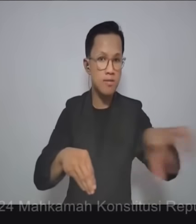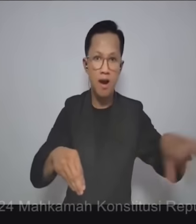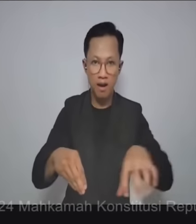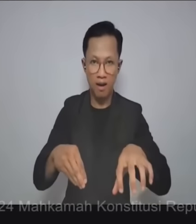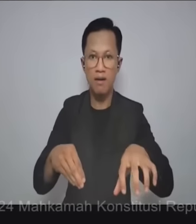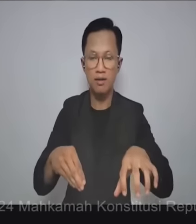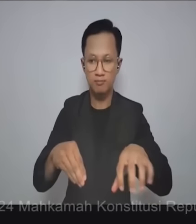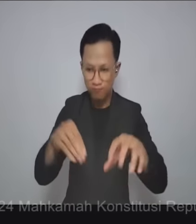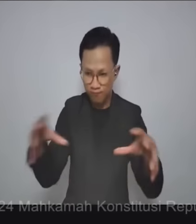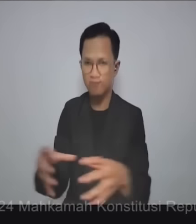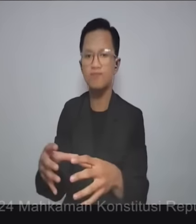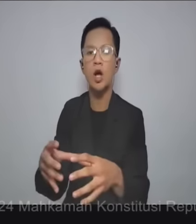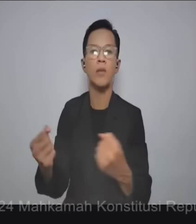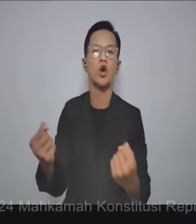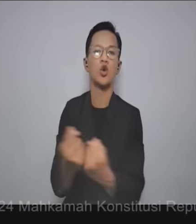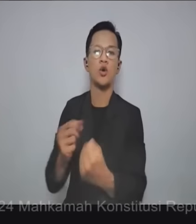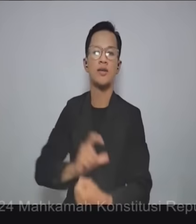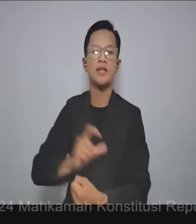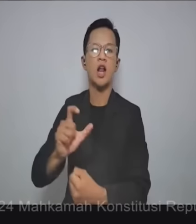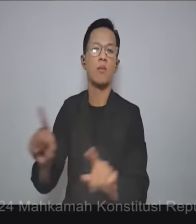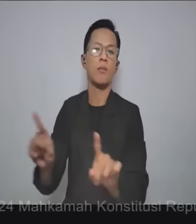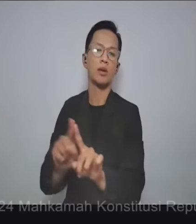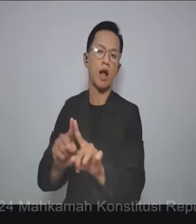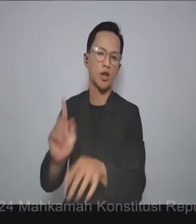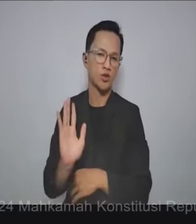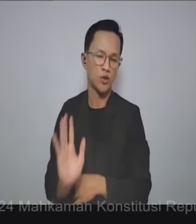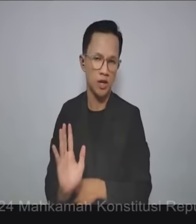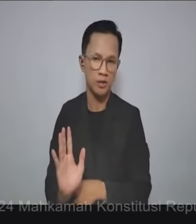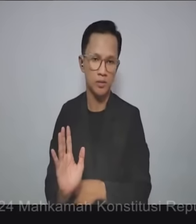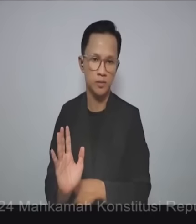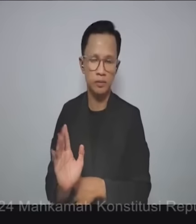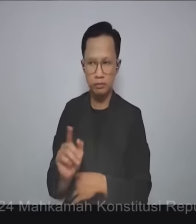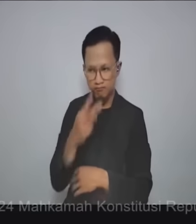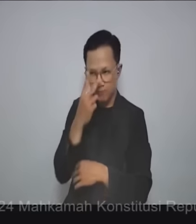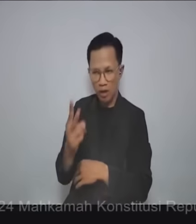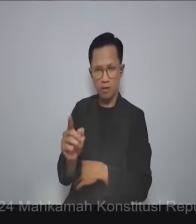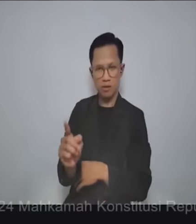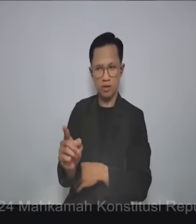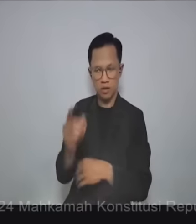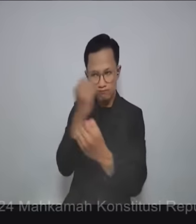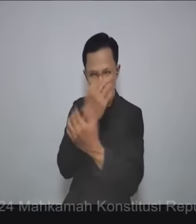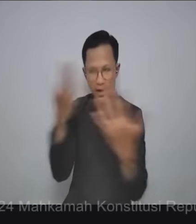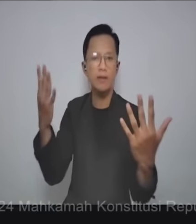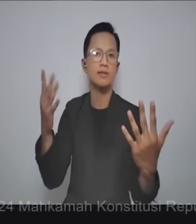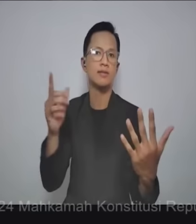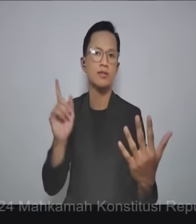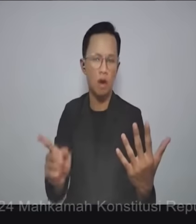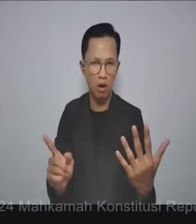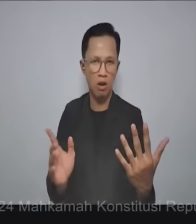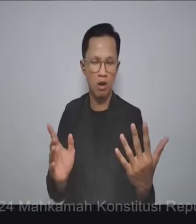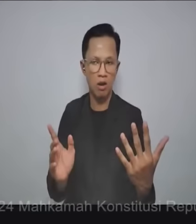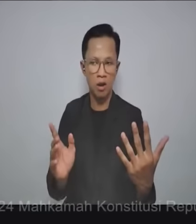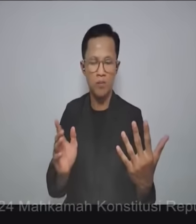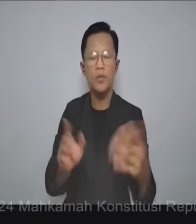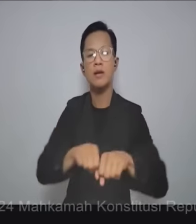partisan dan memihak calon pasangan tertentu tindakakan ini secara jelas telah mencidirai sistem